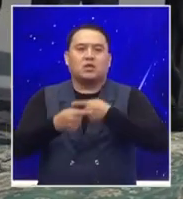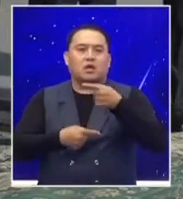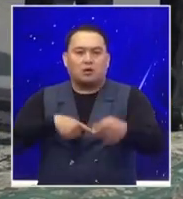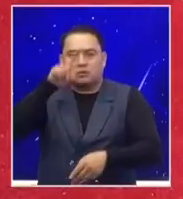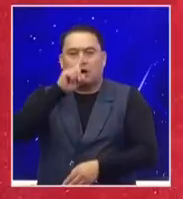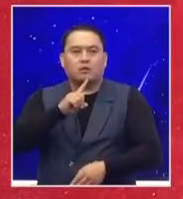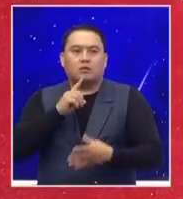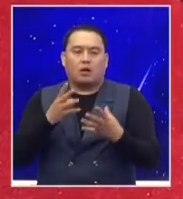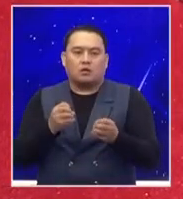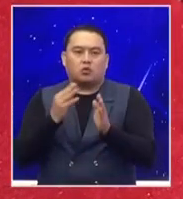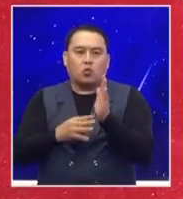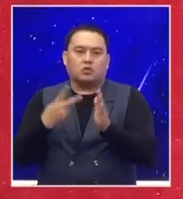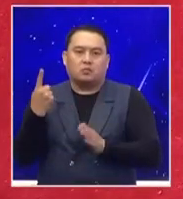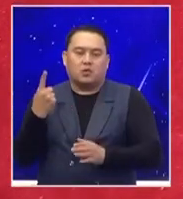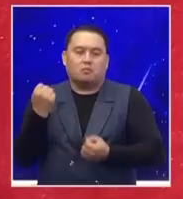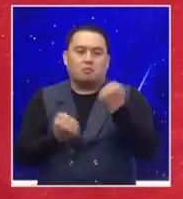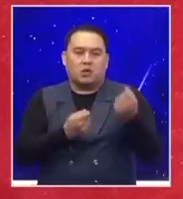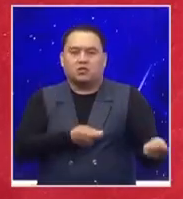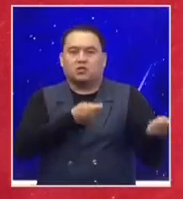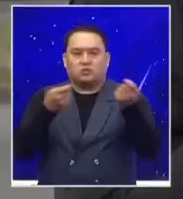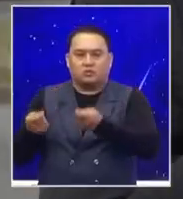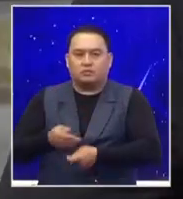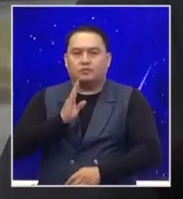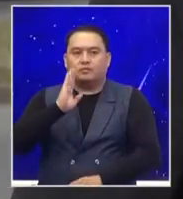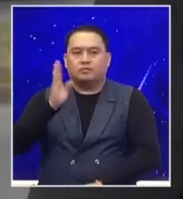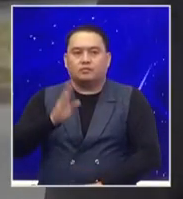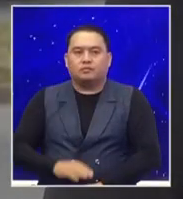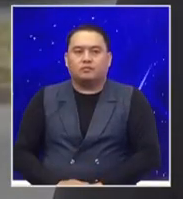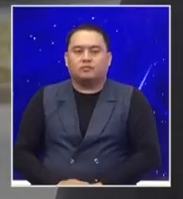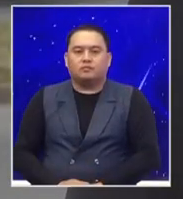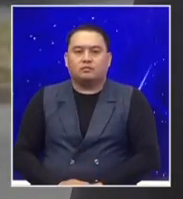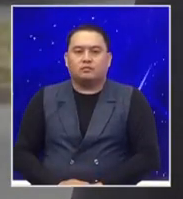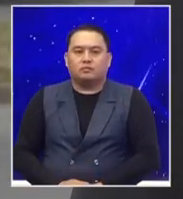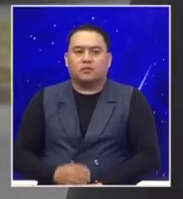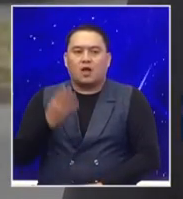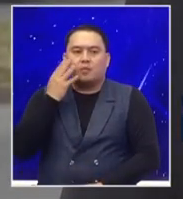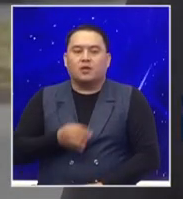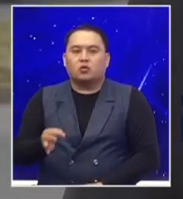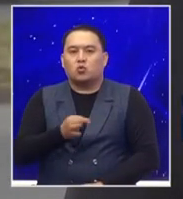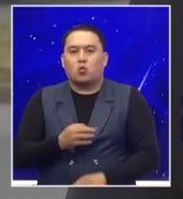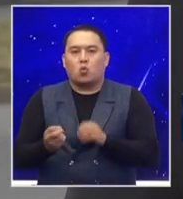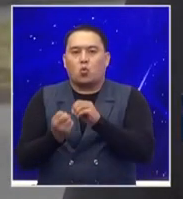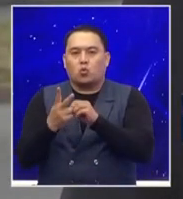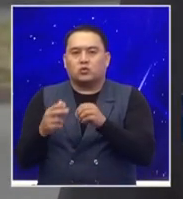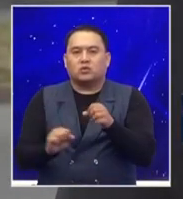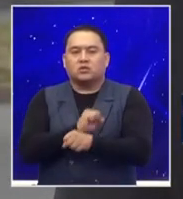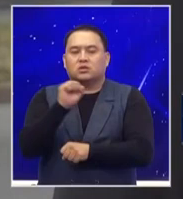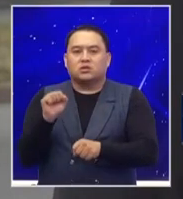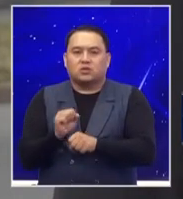айда тағы 91 көлік жеткізіледі. Алматы облысында 13 кислородный